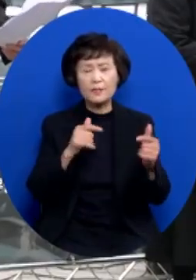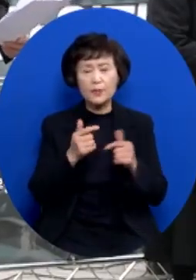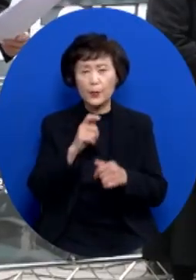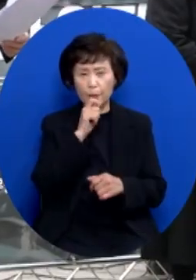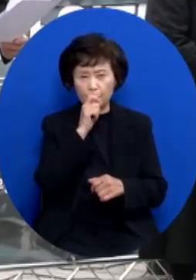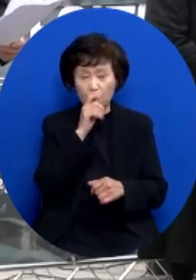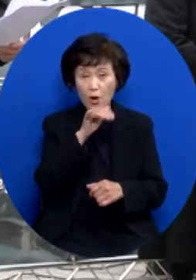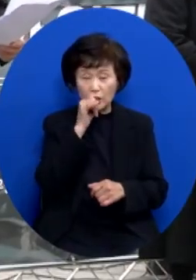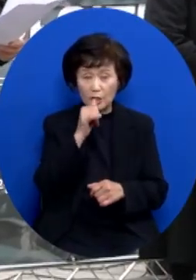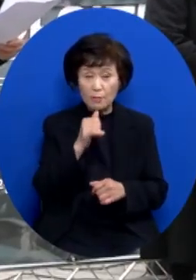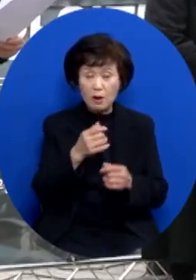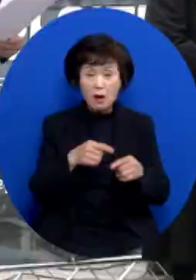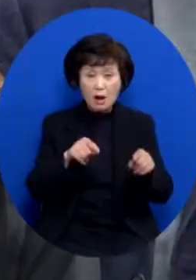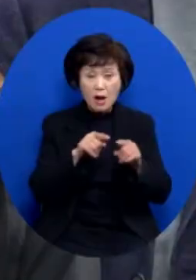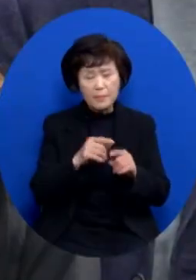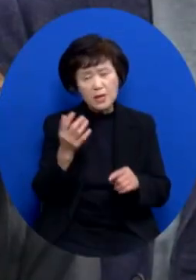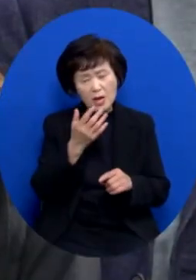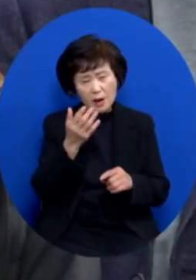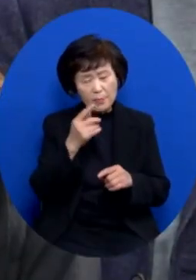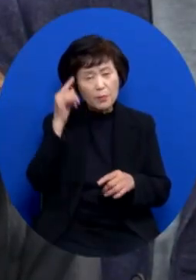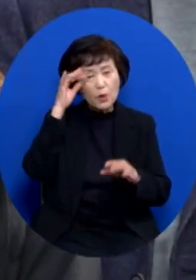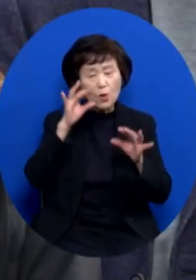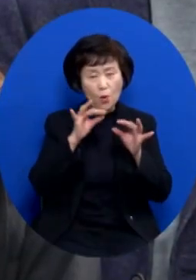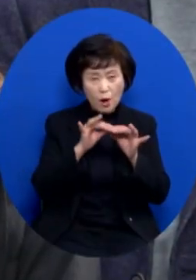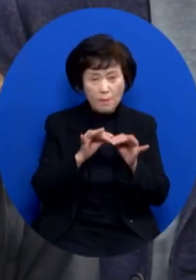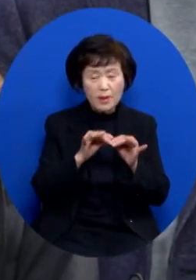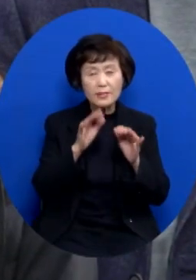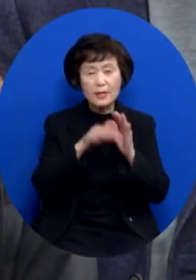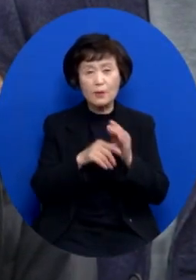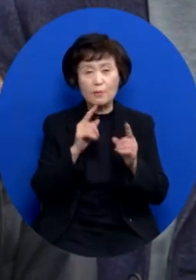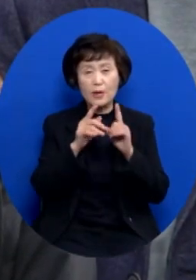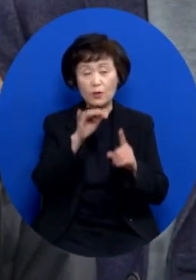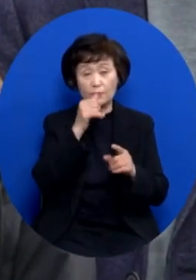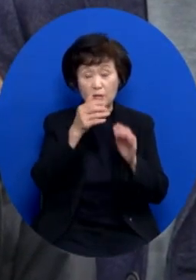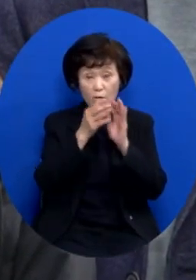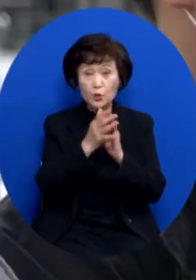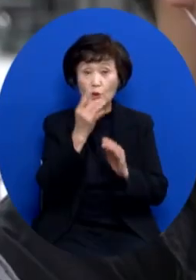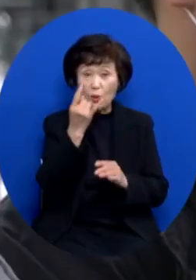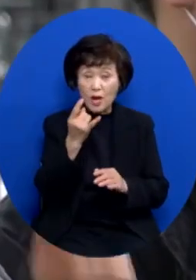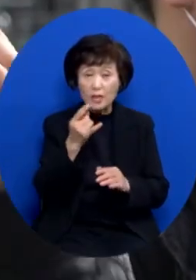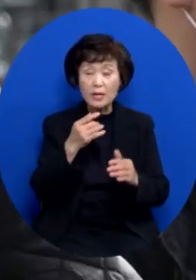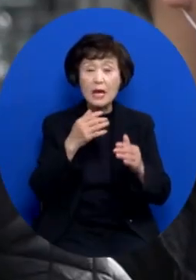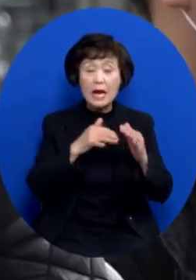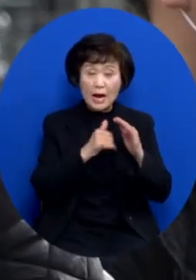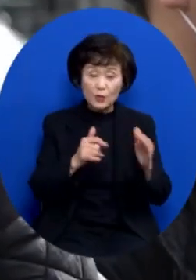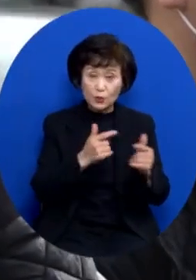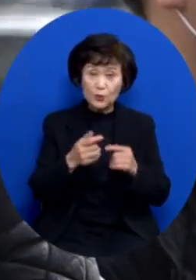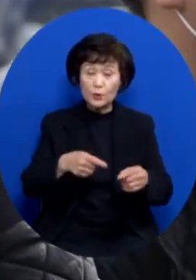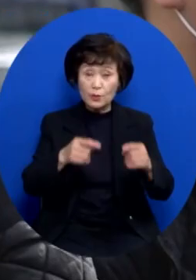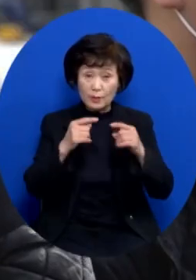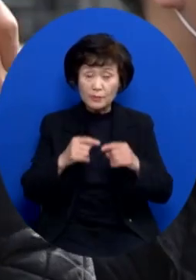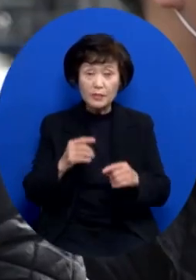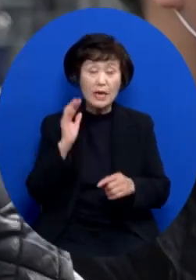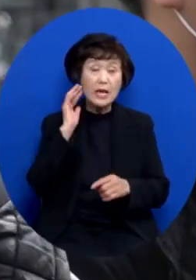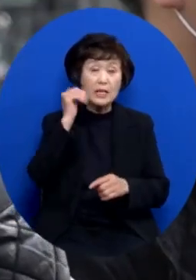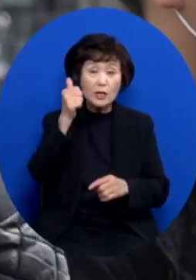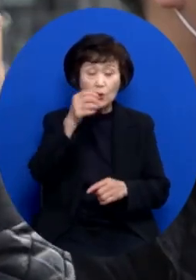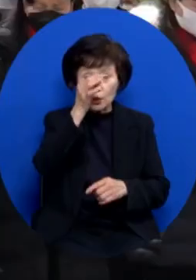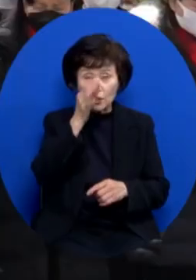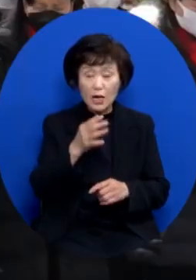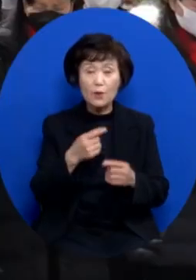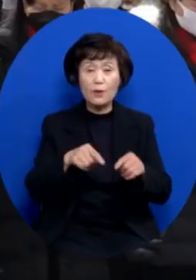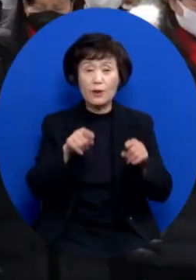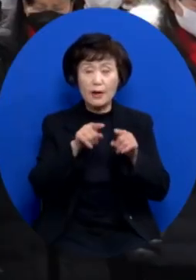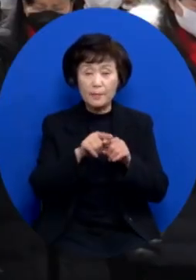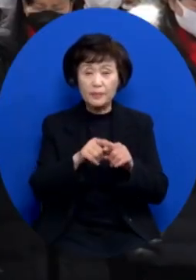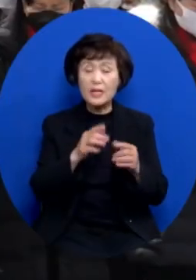기억하고 공감의 능력을 되새겨야 할 때라고 전했습니다. 기도회에는 유가족들도 참석해 대통령의 사과와 더불어 참사